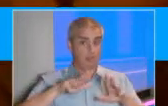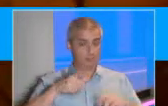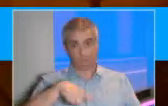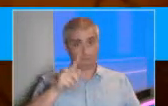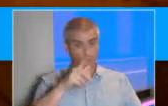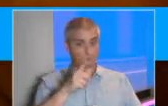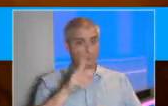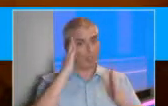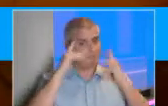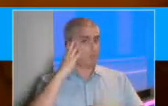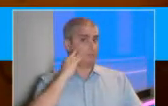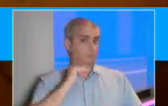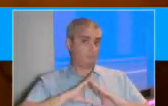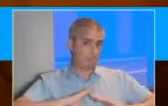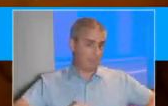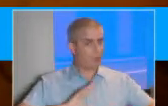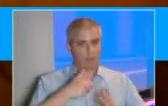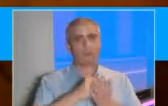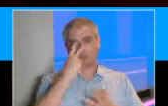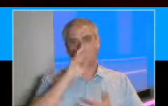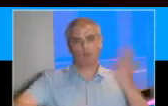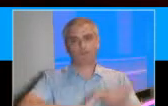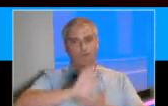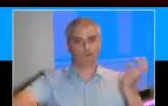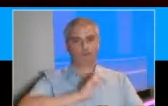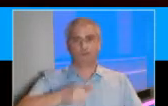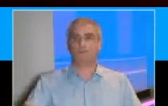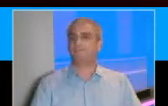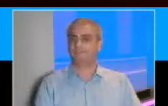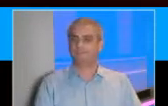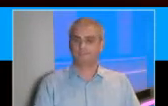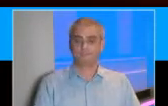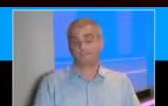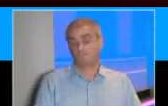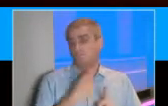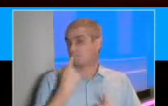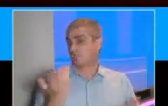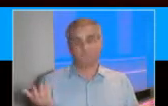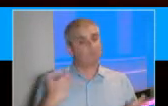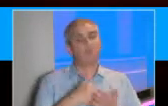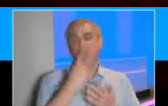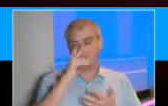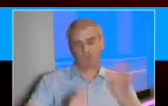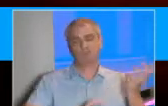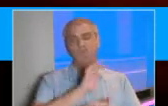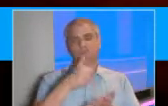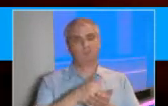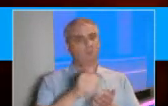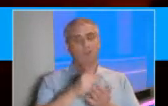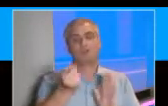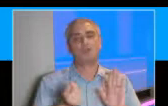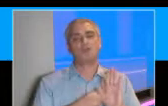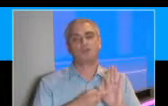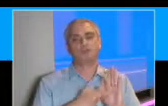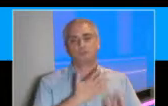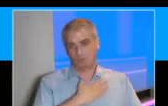את הלבנונים או שנמשיך לראות את בירות בוערת? אז כמו שאמרתי, נמשיך לראות את בירות בוערת, הם דורשים